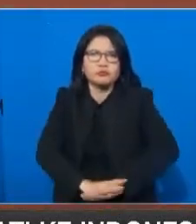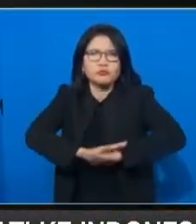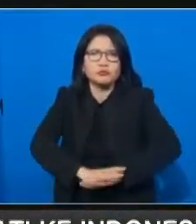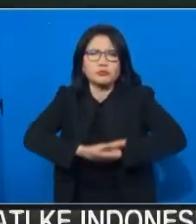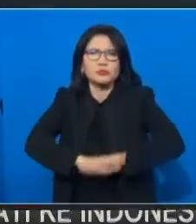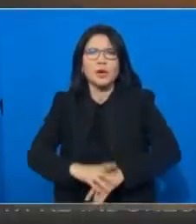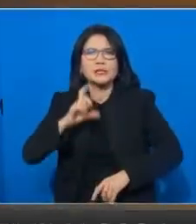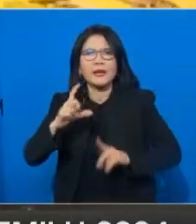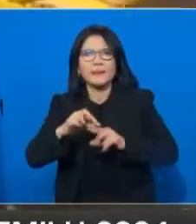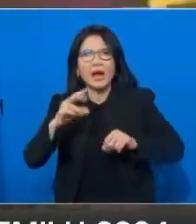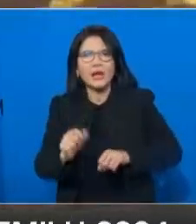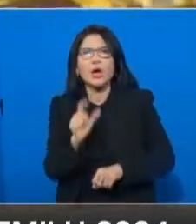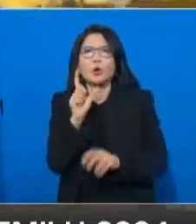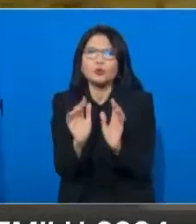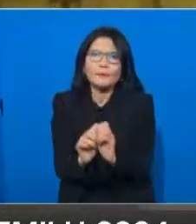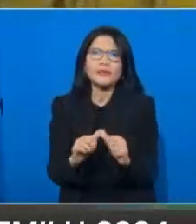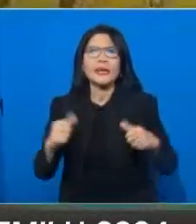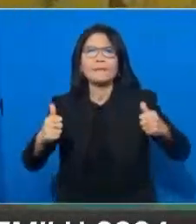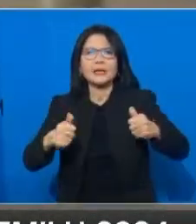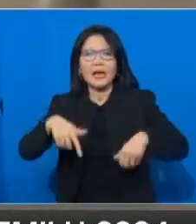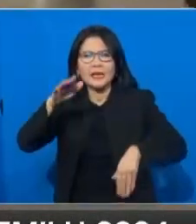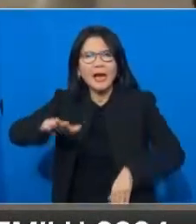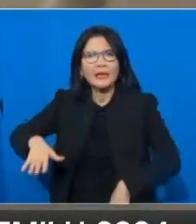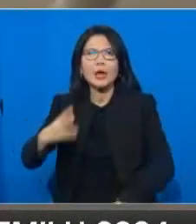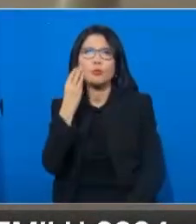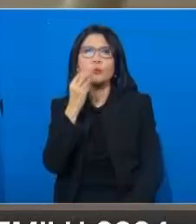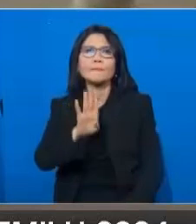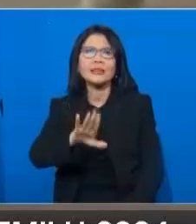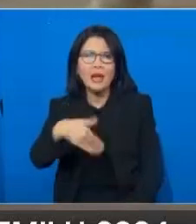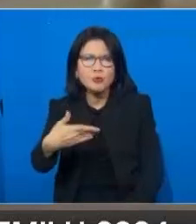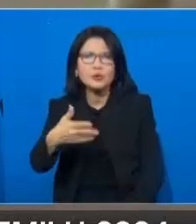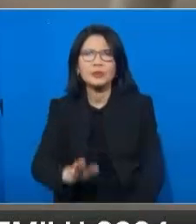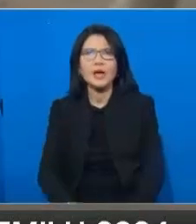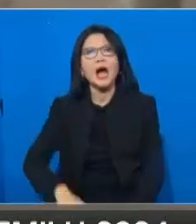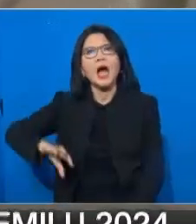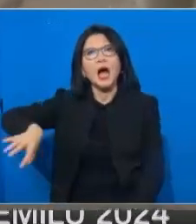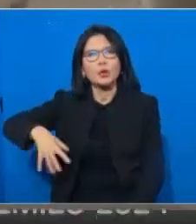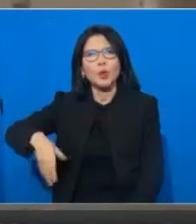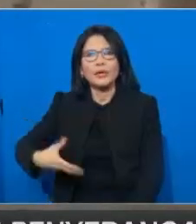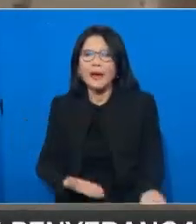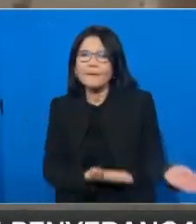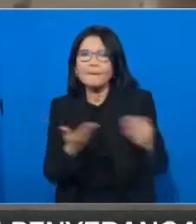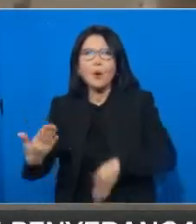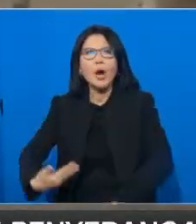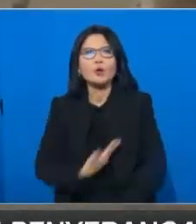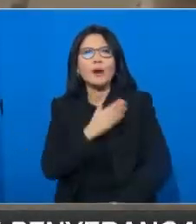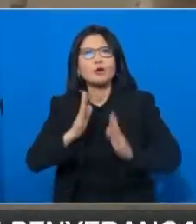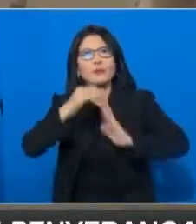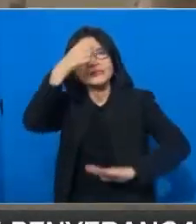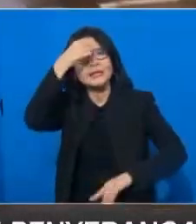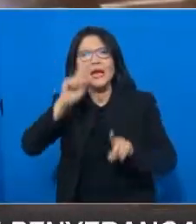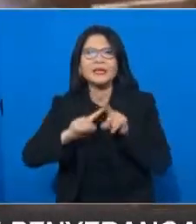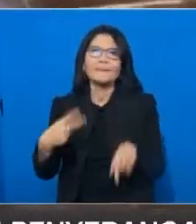dilakukan sejumlah orang untuk menyelamatkan nyawa anak berusia 4 tahun ini. Keluarga kemudian membawa korban ke rumah sakit, namun